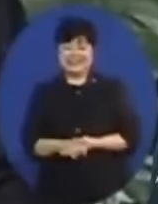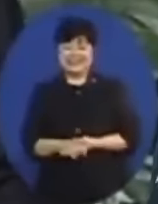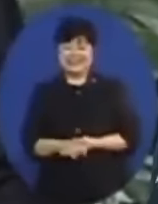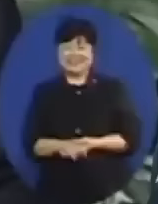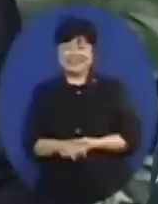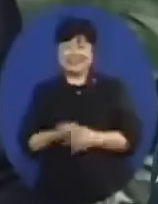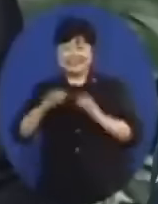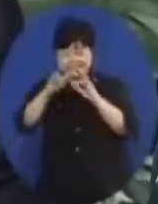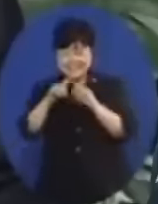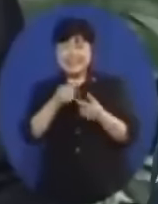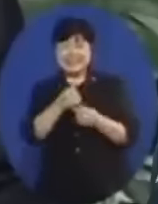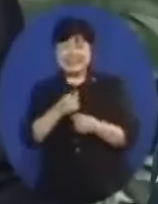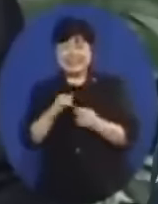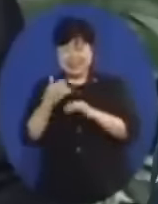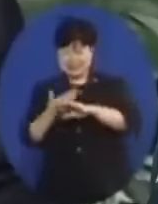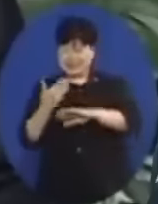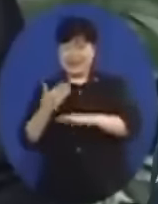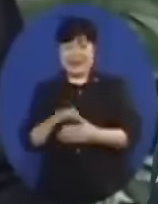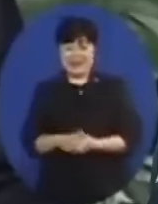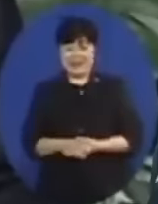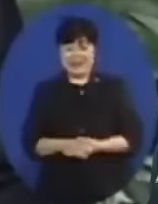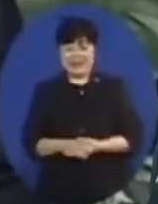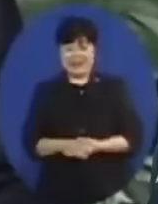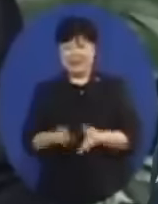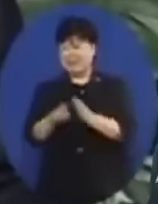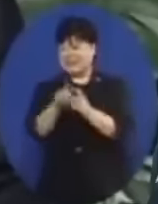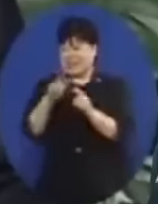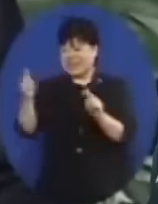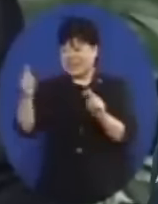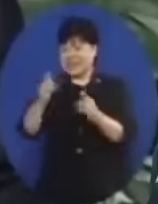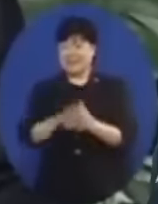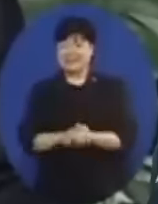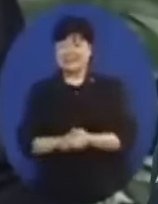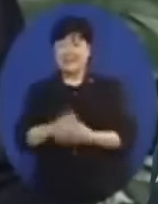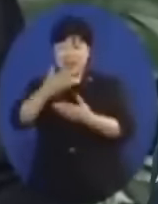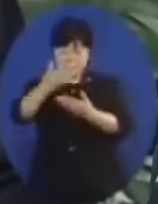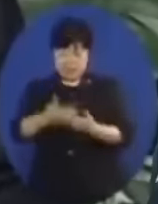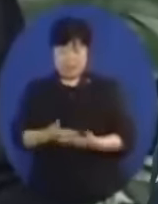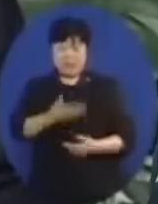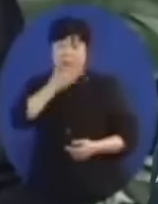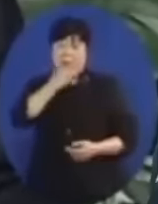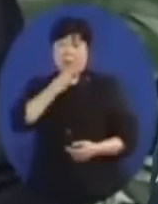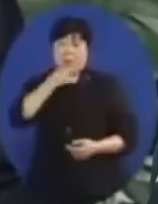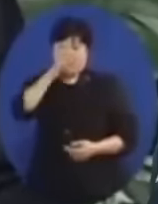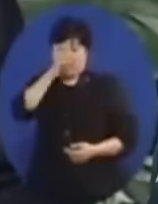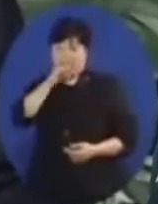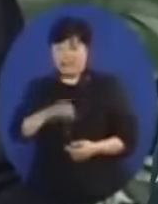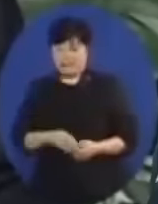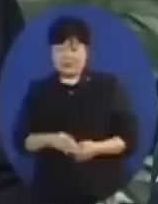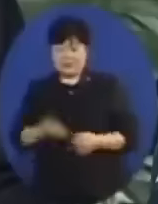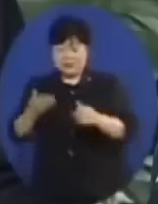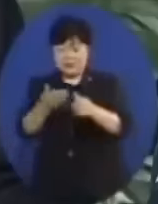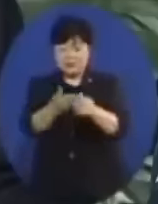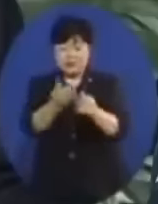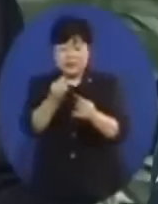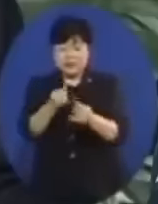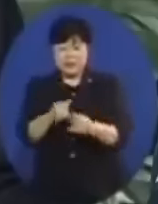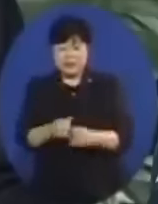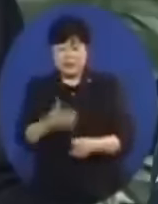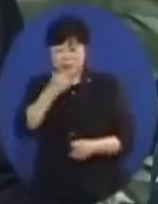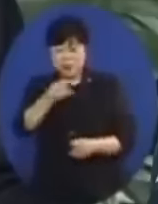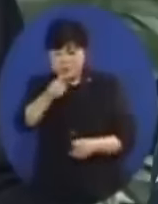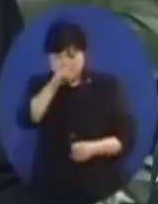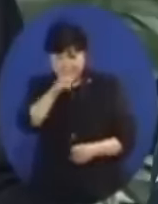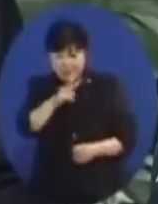그 세상 사람들은 그거 안 믿습니다. 받는 자가 주는 자보다 복이 있지 무슨 주는 자가 받는 자보다